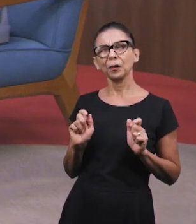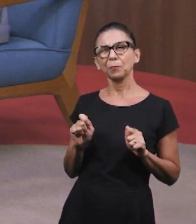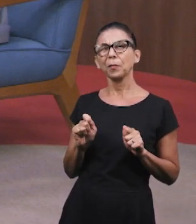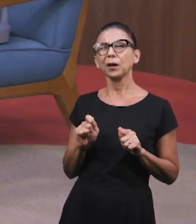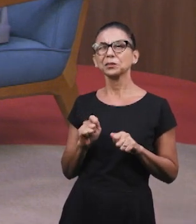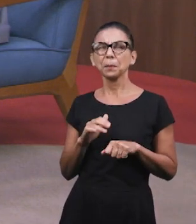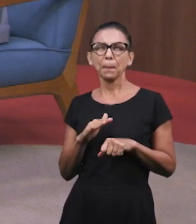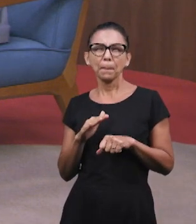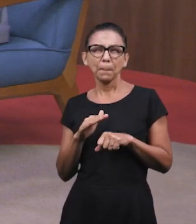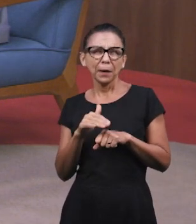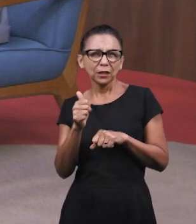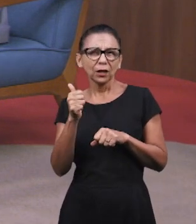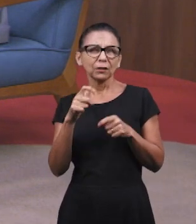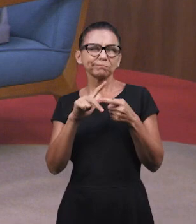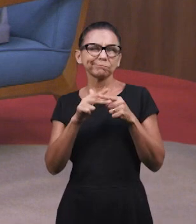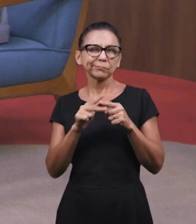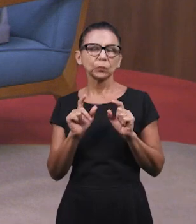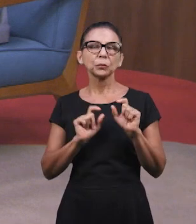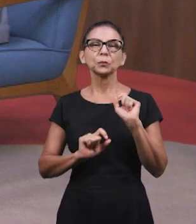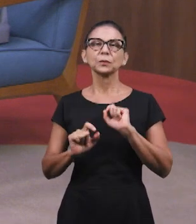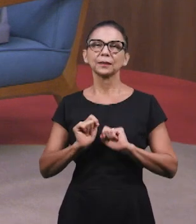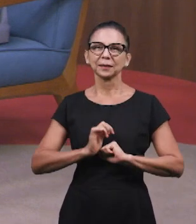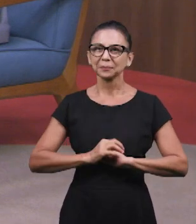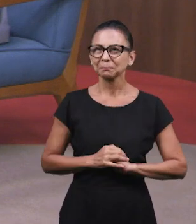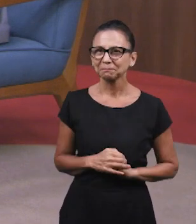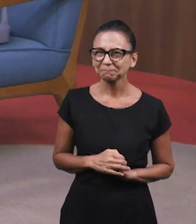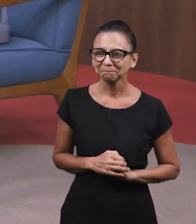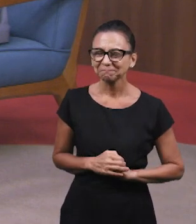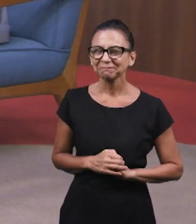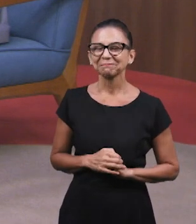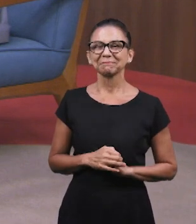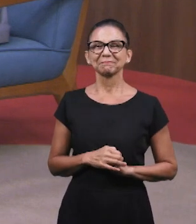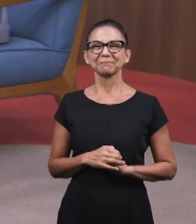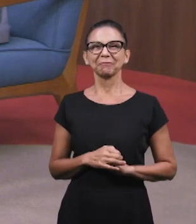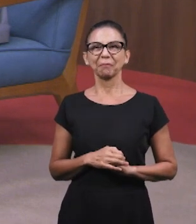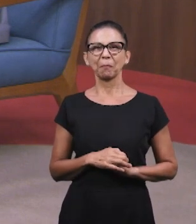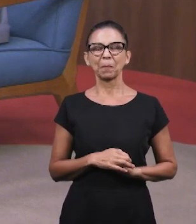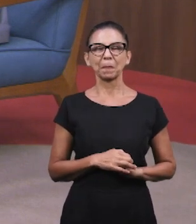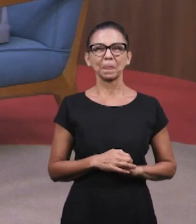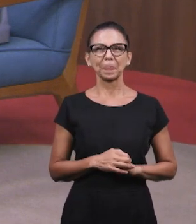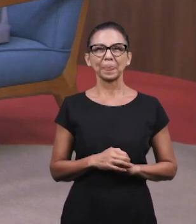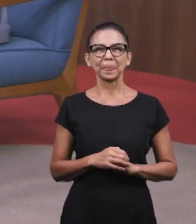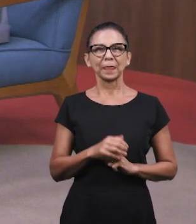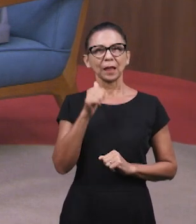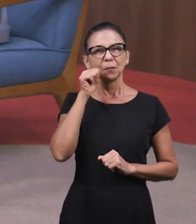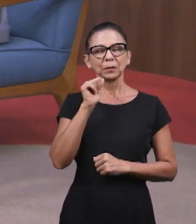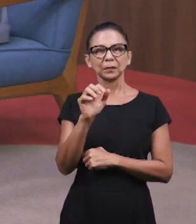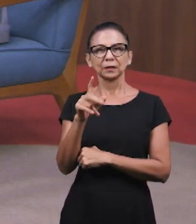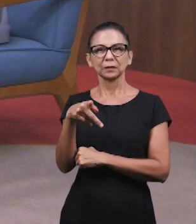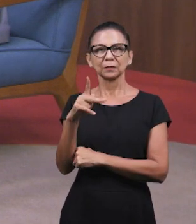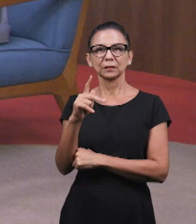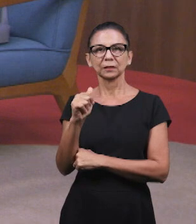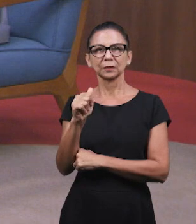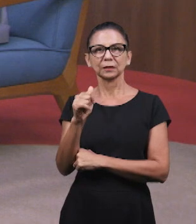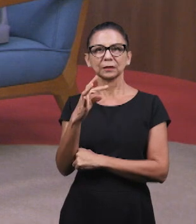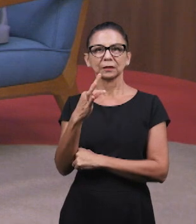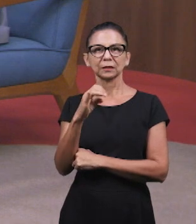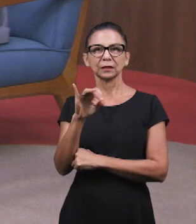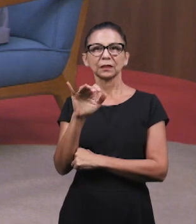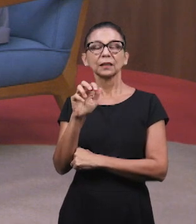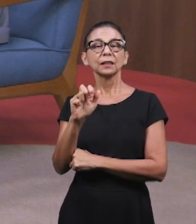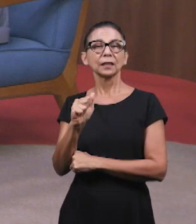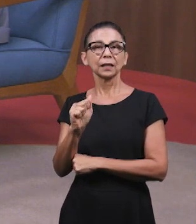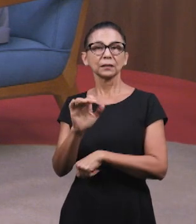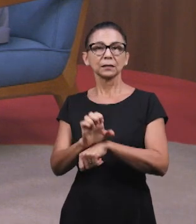de la programmation? Donnez votre participation. Je vais montrer deux ici. Un message envoyé par Katia Araujo, elle est de la ville de